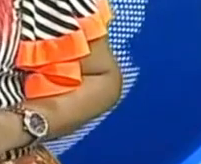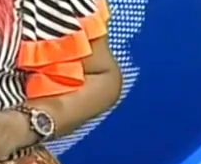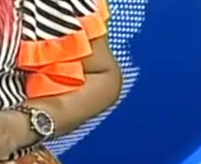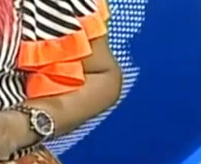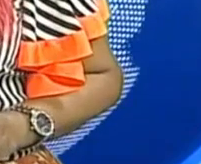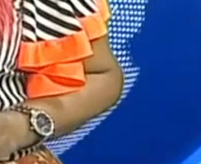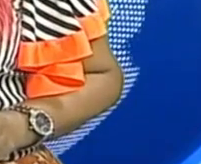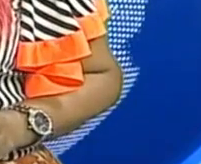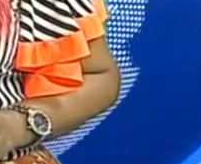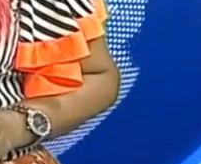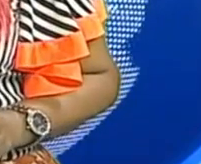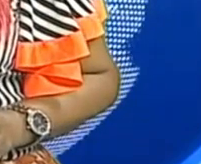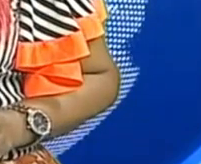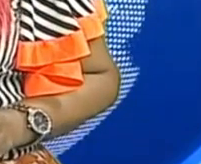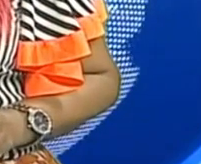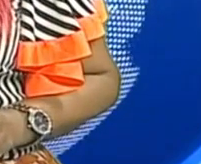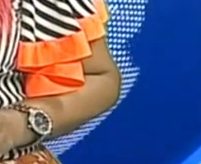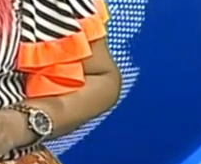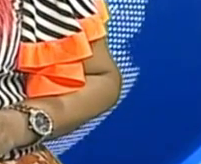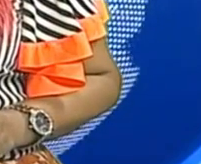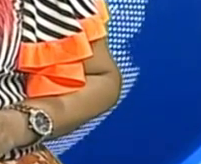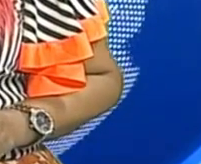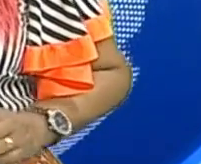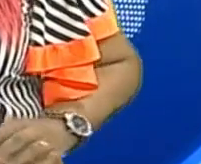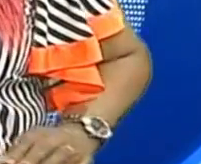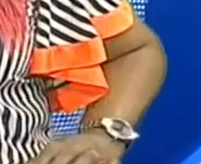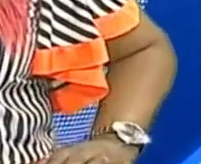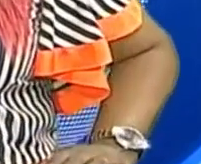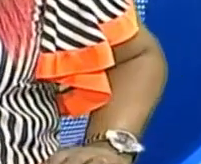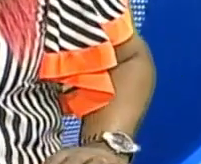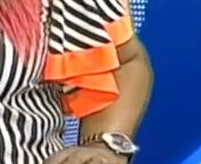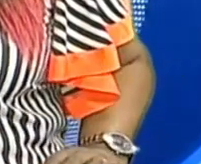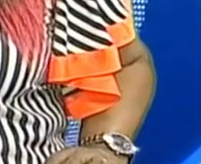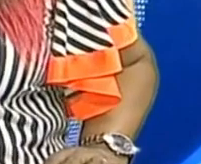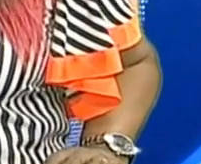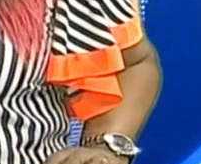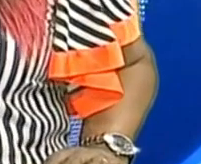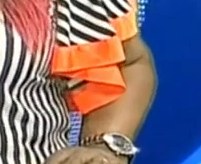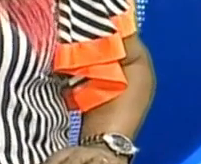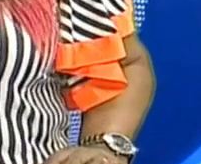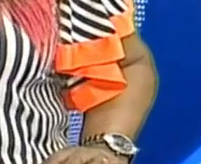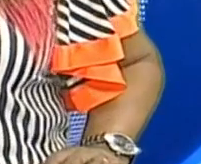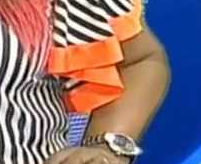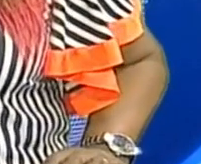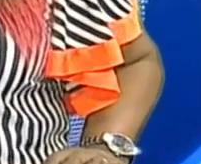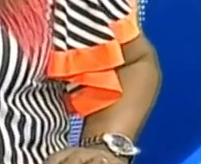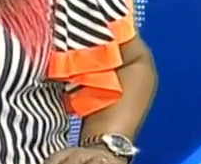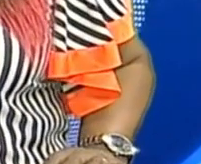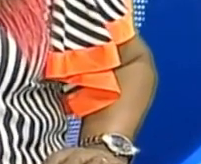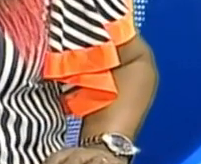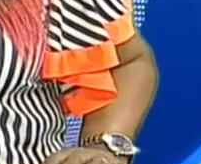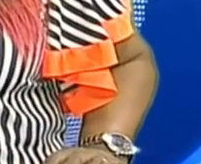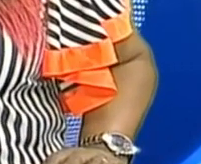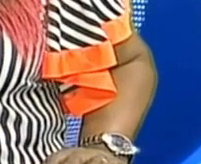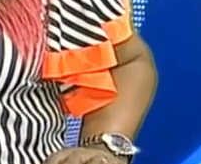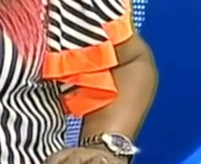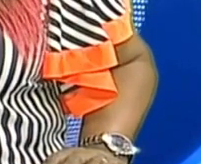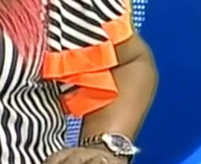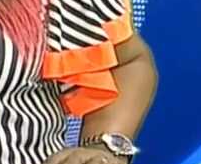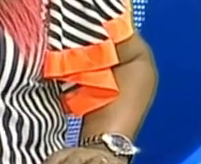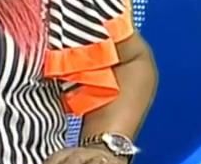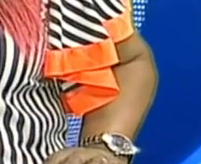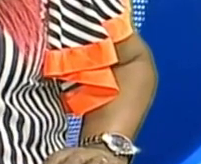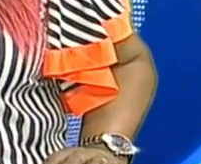Bonsoir à toutes et à tous si vous nous rejoignez sur la RTNC et bienvenue à ce journal de 19h. Le gouvernement de la République est déterminé